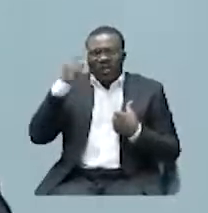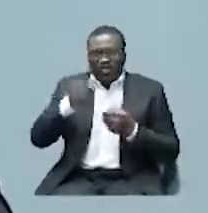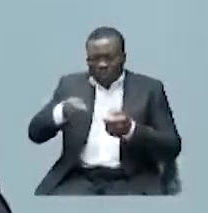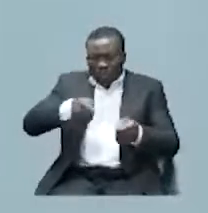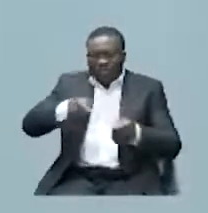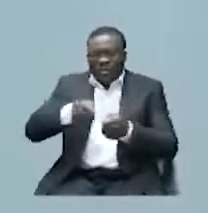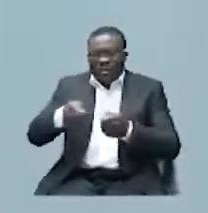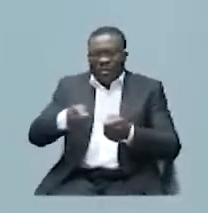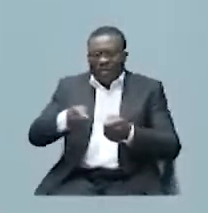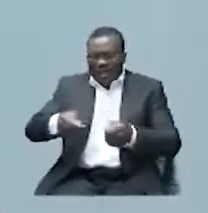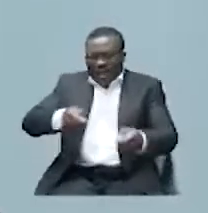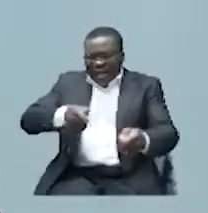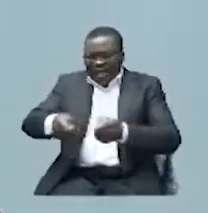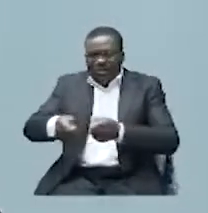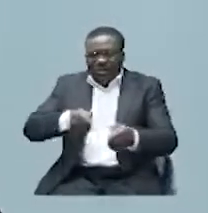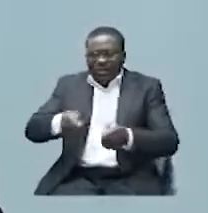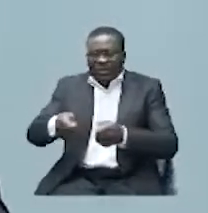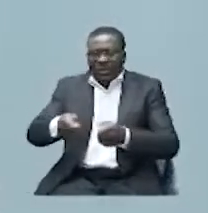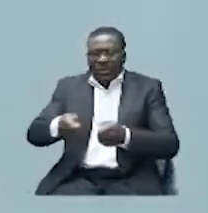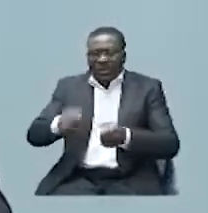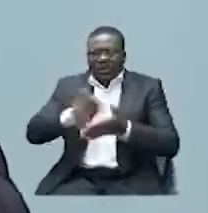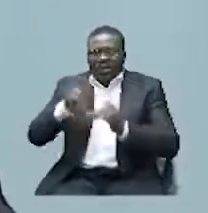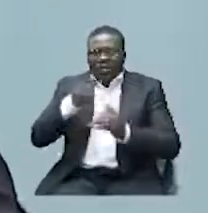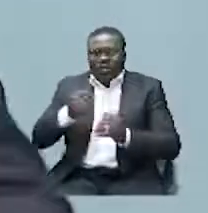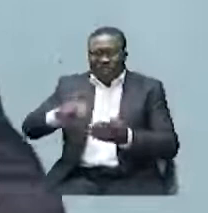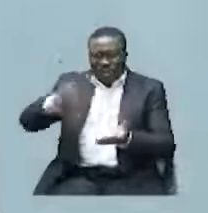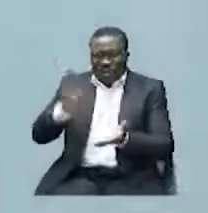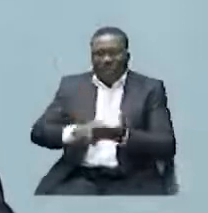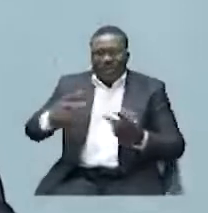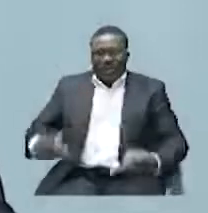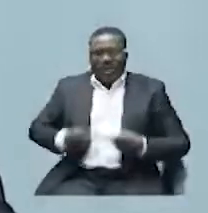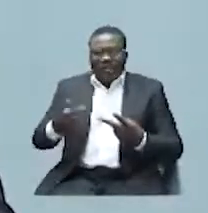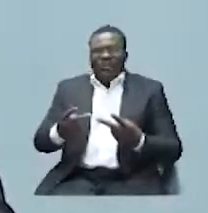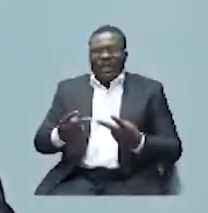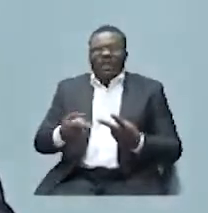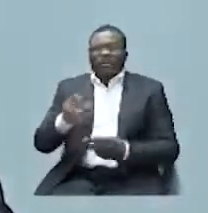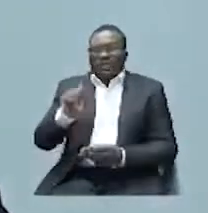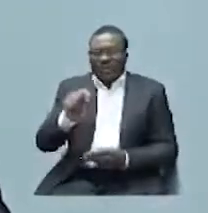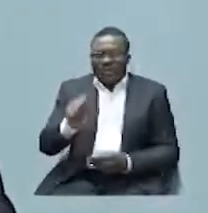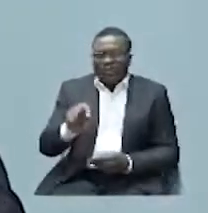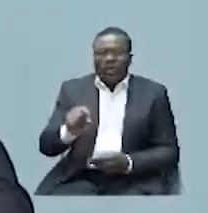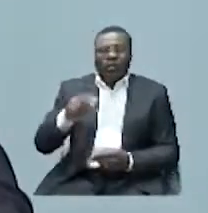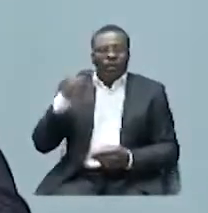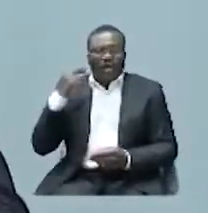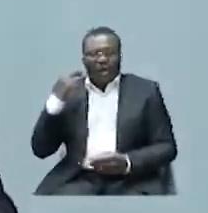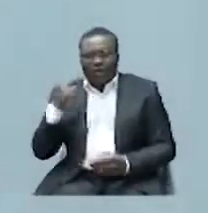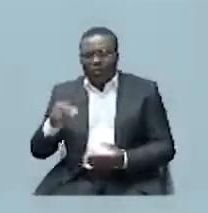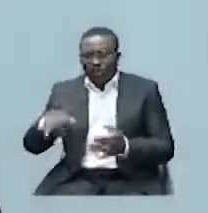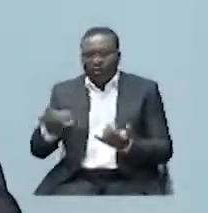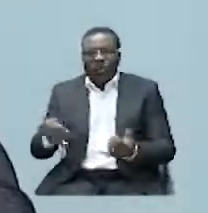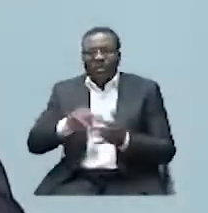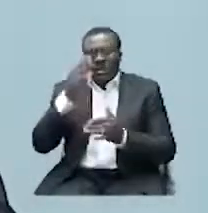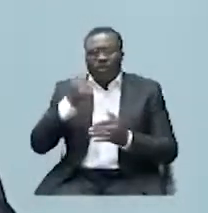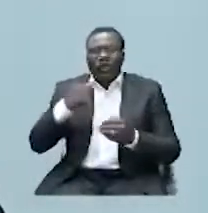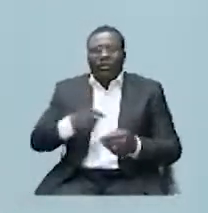gérer, administrer ce qui régit la vie des médias. Et c'est bien pour cela que nous avons